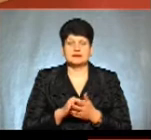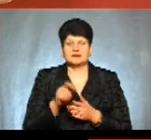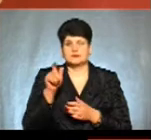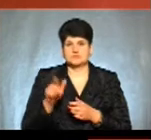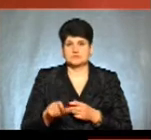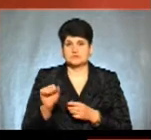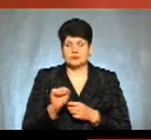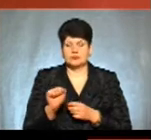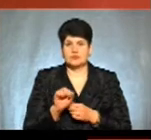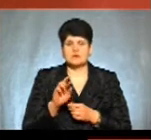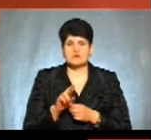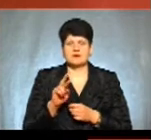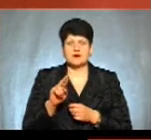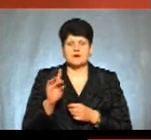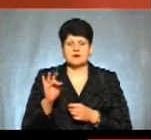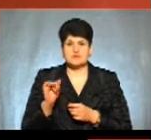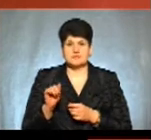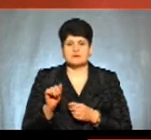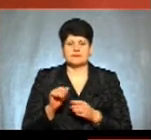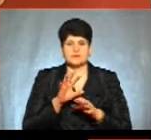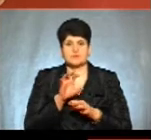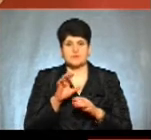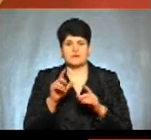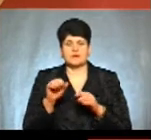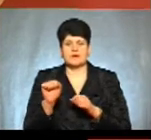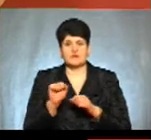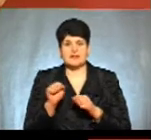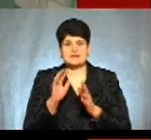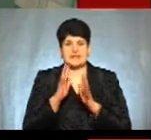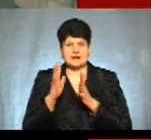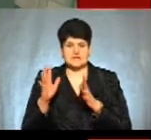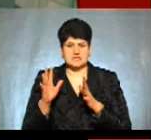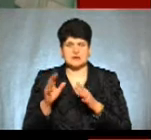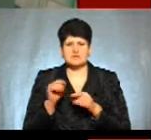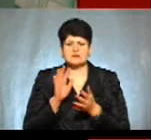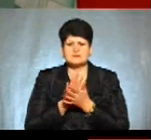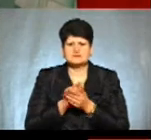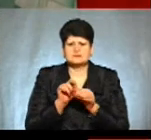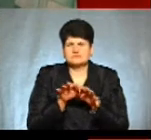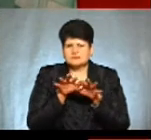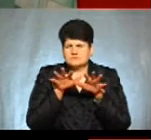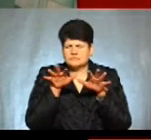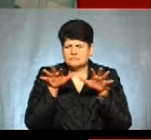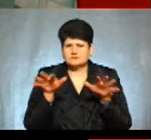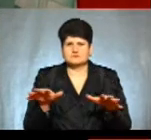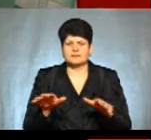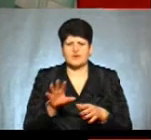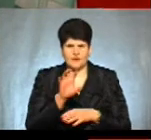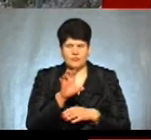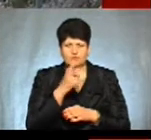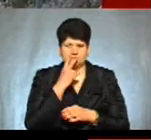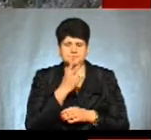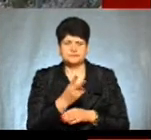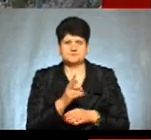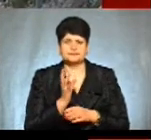Теребовлі Ярослав Ярошевський зазнімкував Теребовлянський ліс, вкритий сміттям. Я попрошу режисерів показати фото і